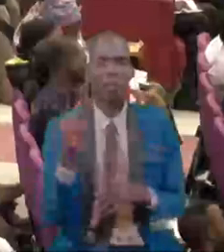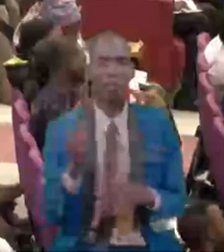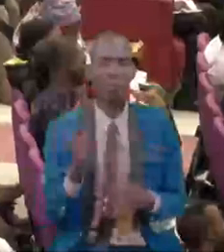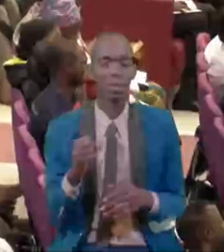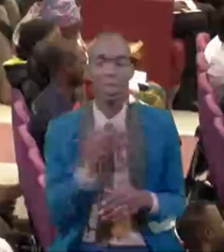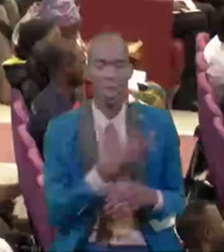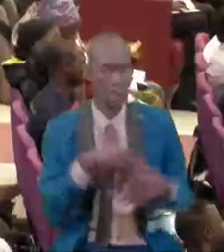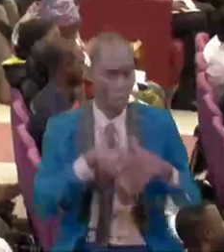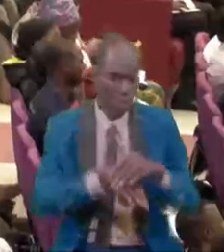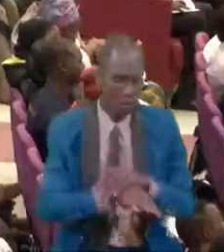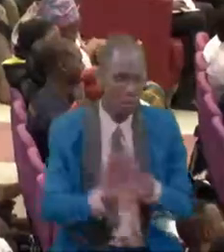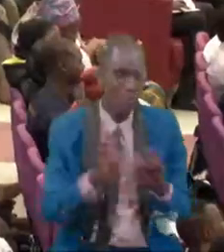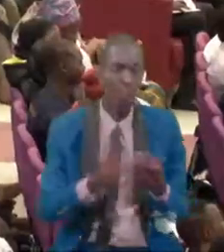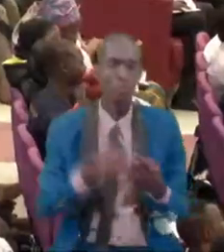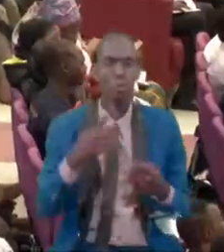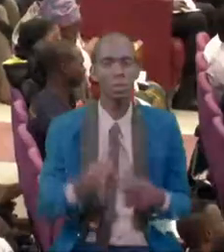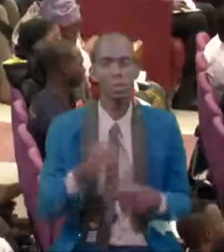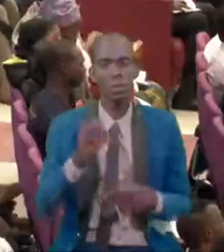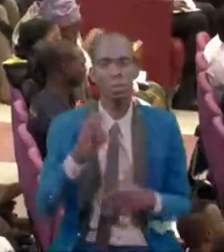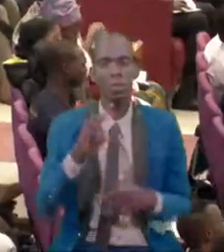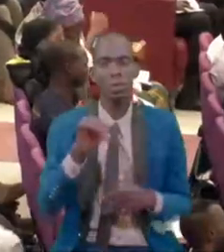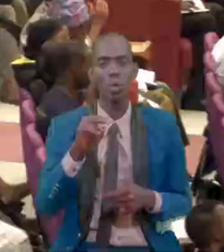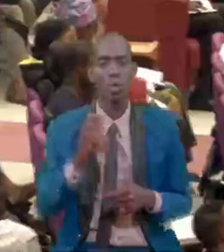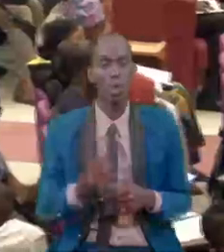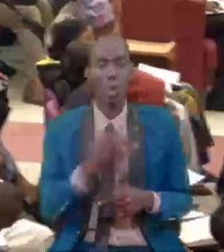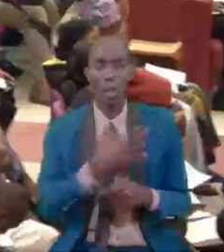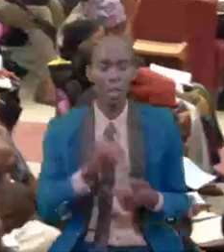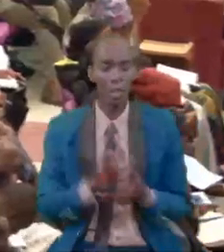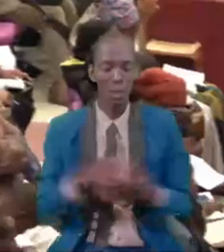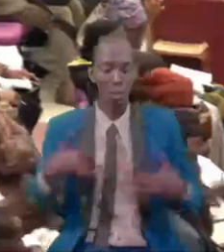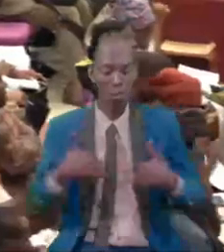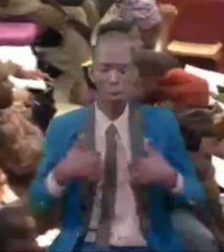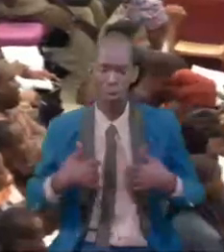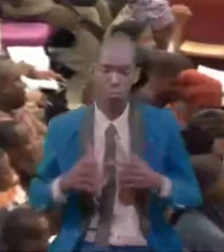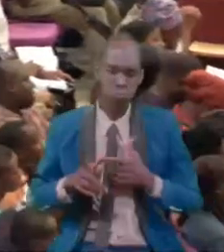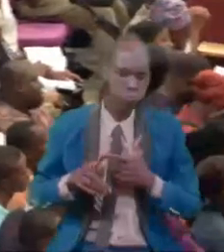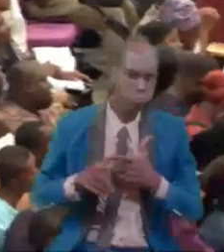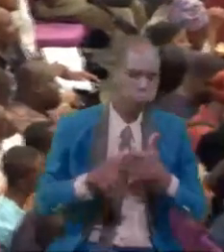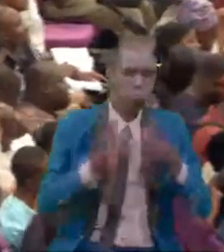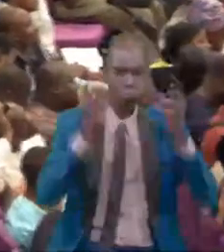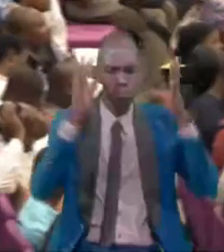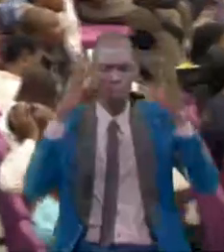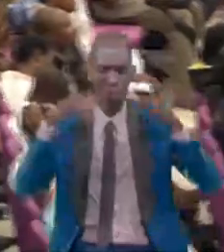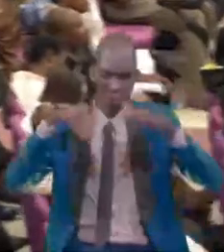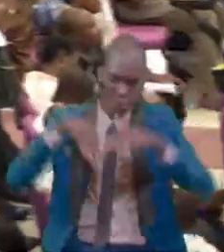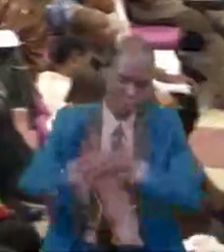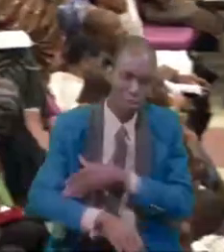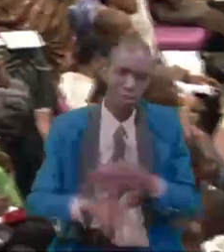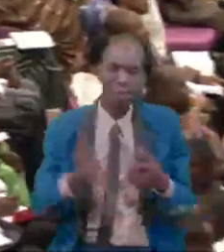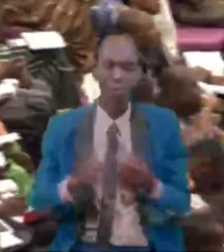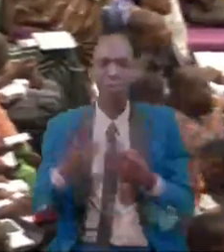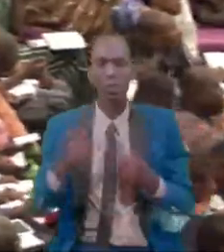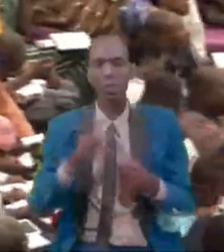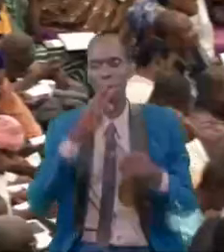sortirent, ils vont sortir, entrèrent dans les pourceaux. Et le troupeau se précipita des pentes escarpées dans la